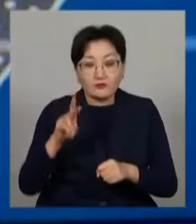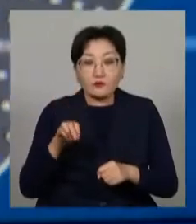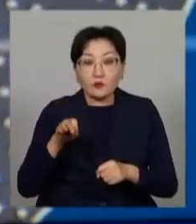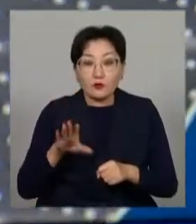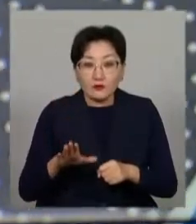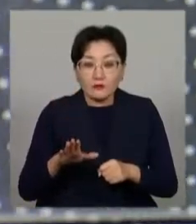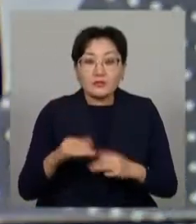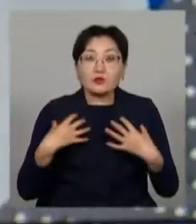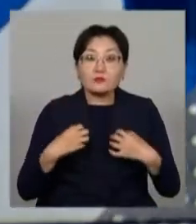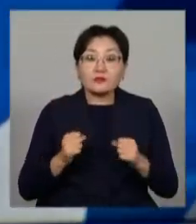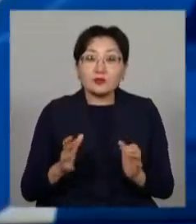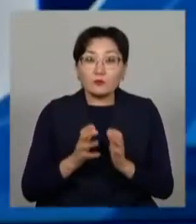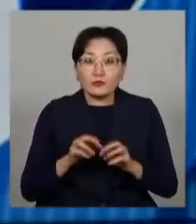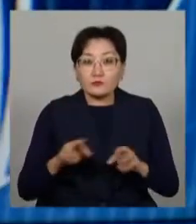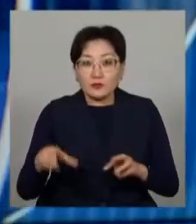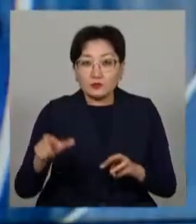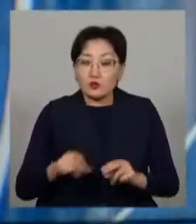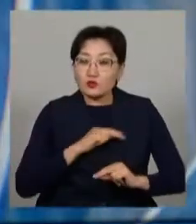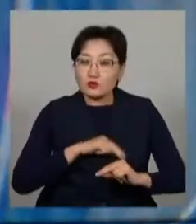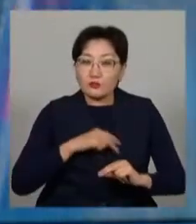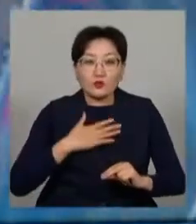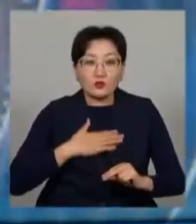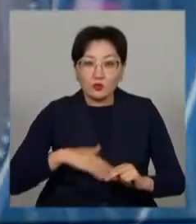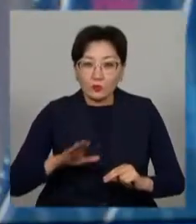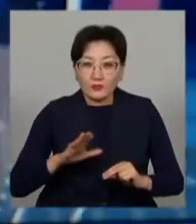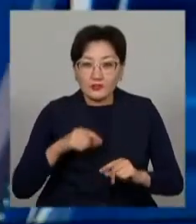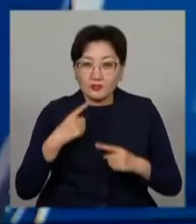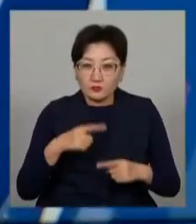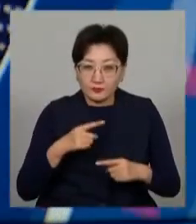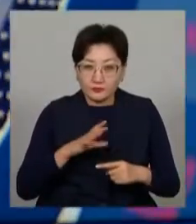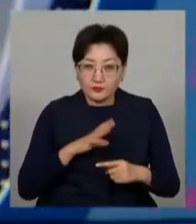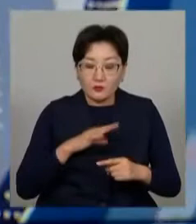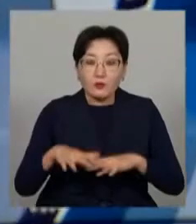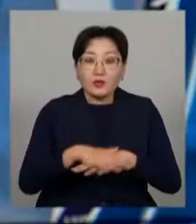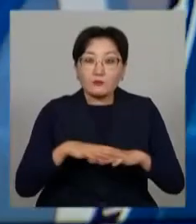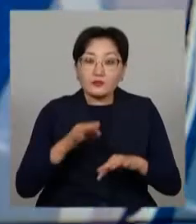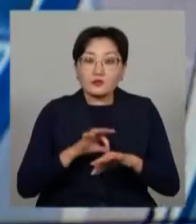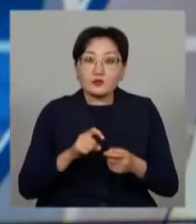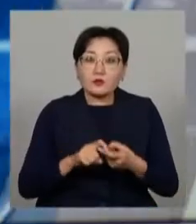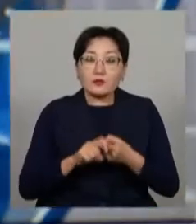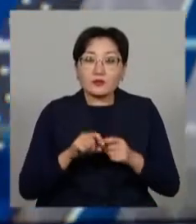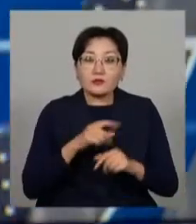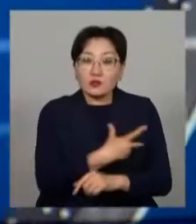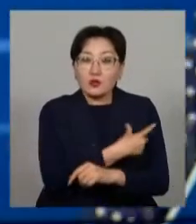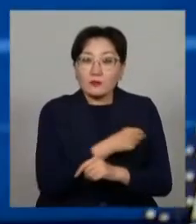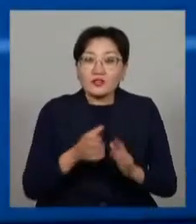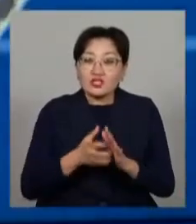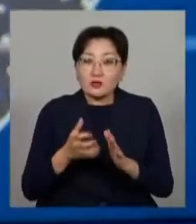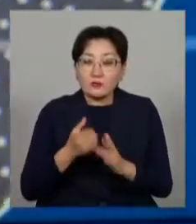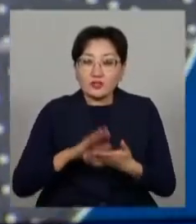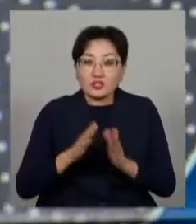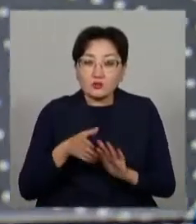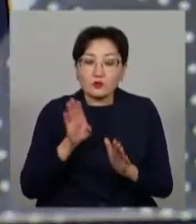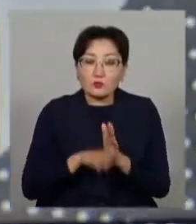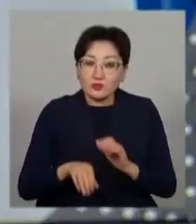Тоқаев денсаулық сақтау министрінің жұмысына көңілі толмайтындығын ашық айтты. Халықты дерттен қорғайтын екпенің жеткіліксіздігінен жағдай